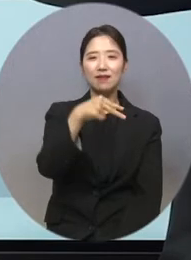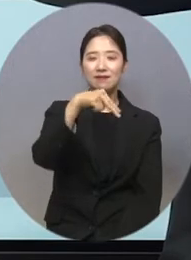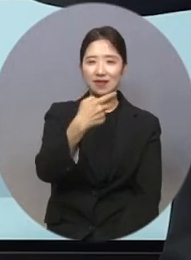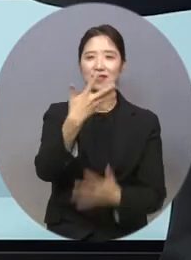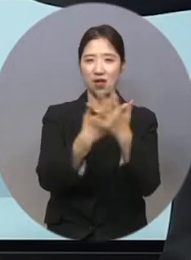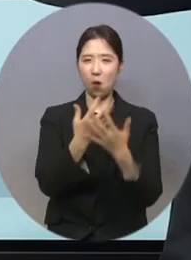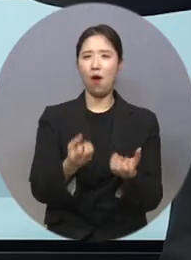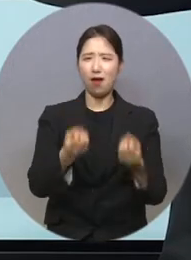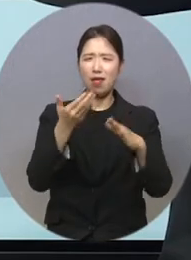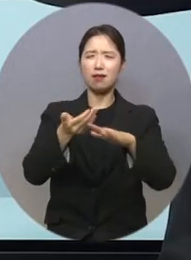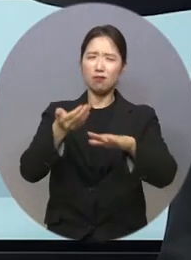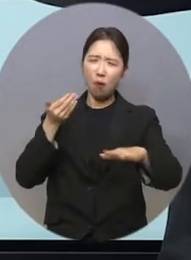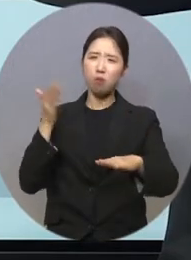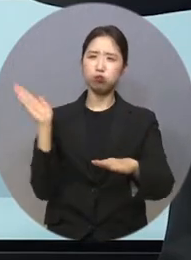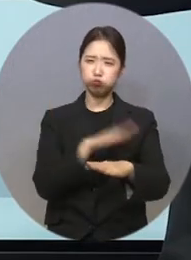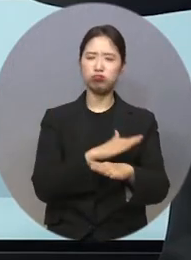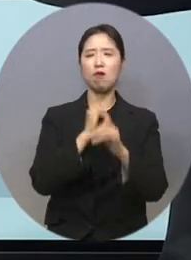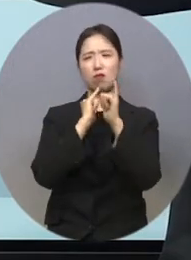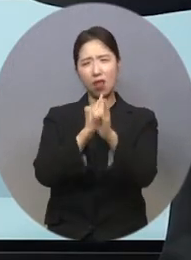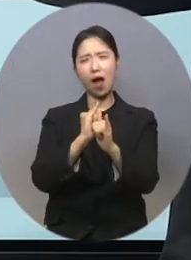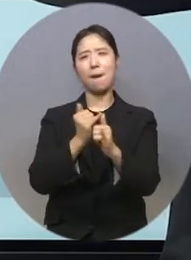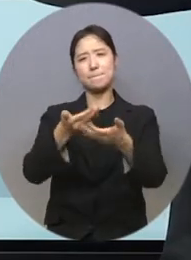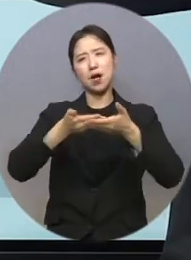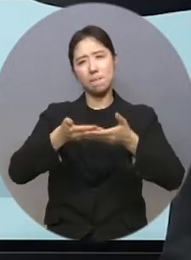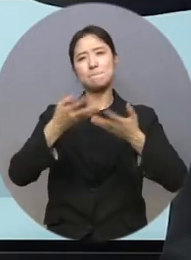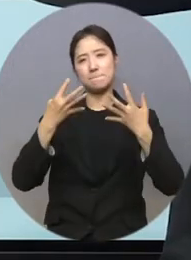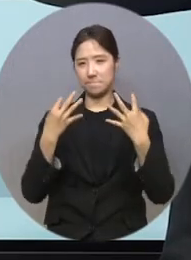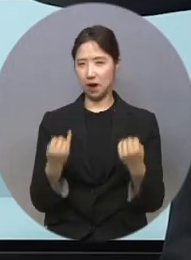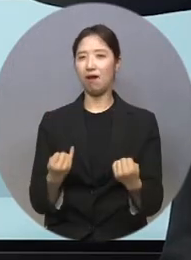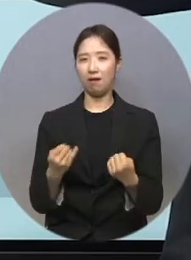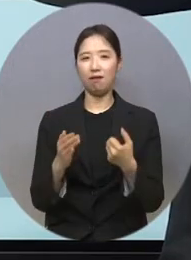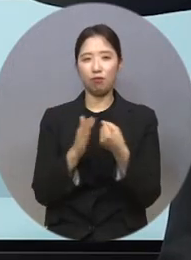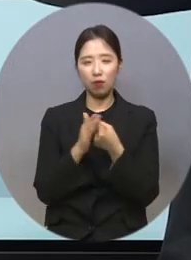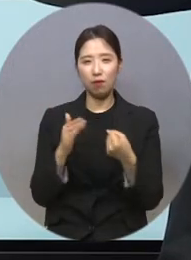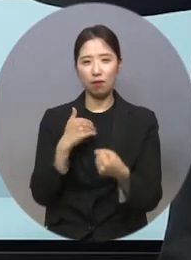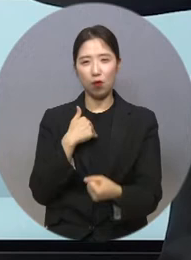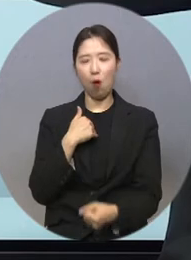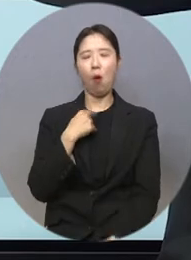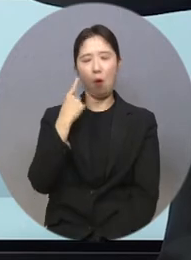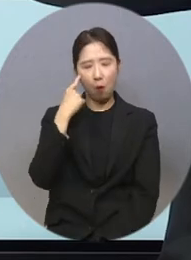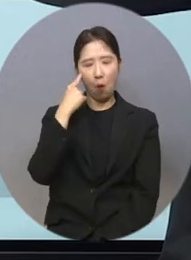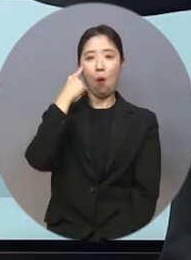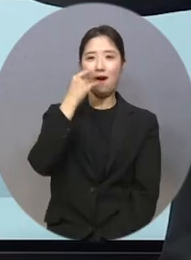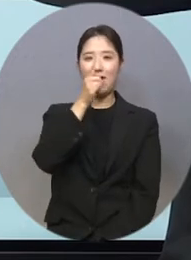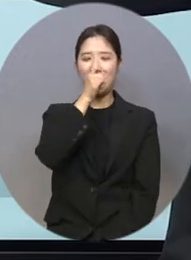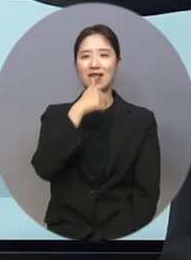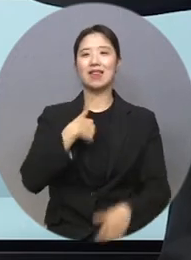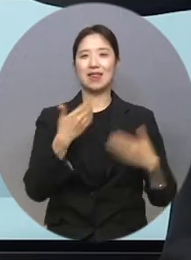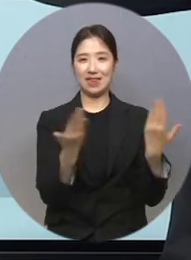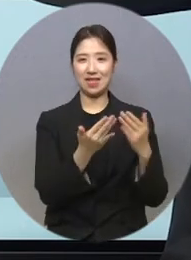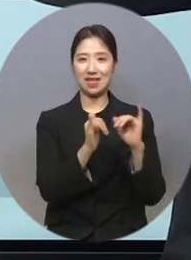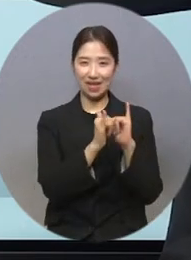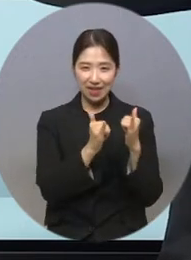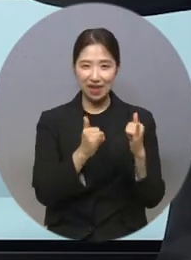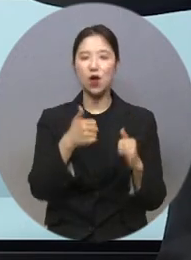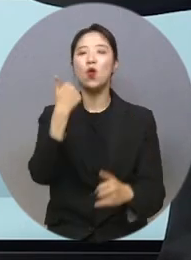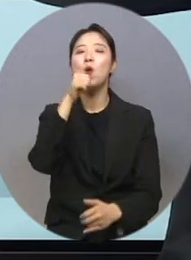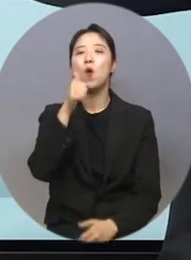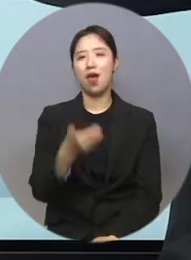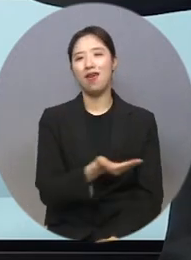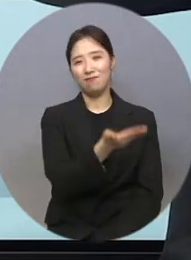상을 받고 알려졌다고 하더라고요. 그래서 굉장히 강한 인상을 받아서 저도 이제 직원들이나 주변에 소개를 했던 기억이